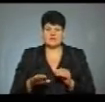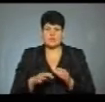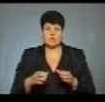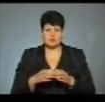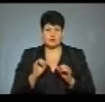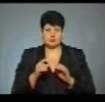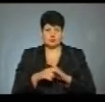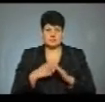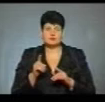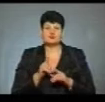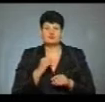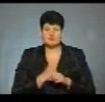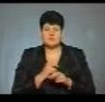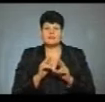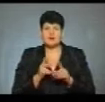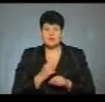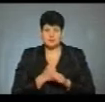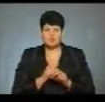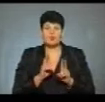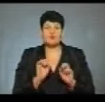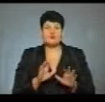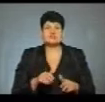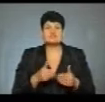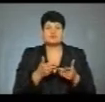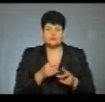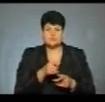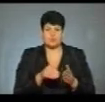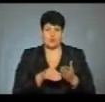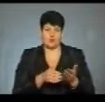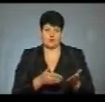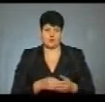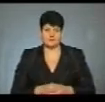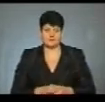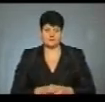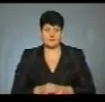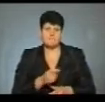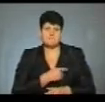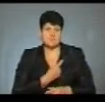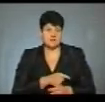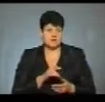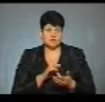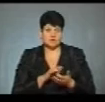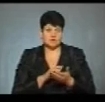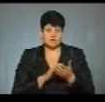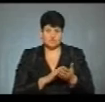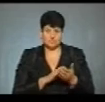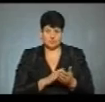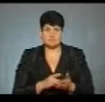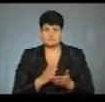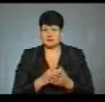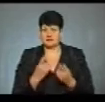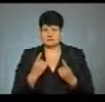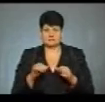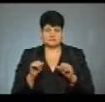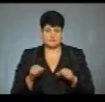зможуть дізнатися, що їм робити, як робити і до кого можна звернутися, щоб їм допомогли. Медичний туризм. Однозначно, що Тернопілля має великий